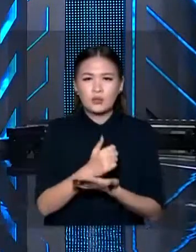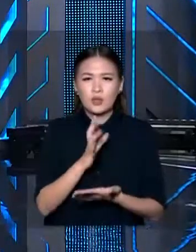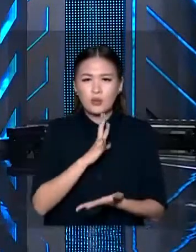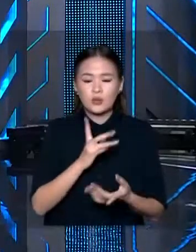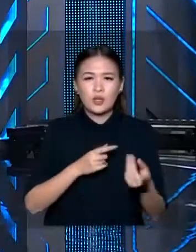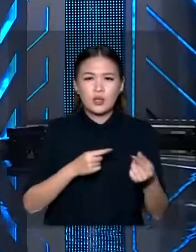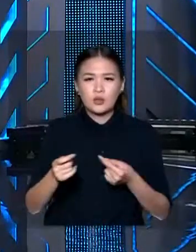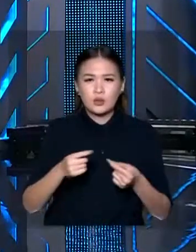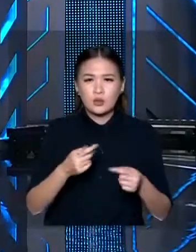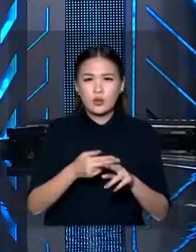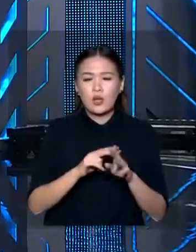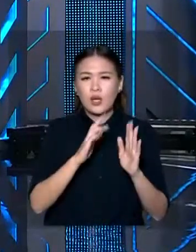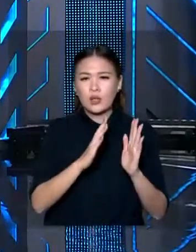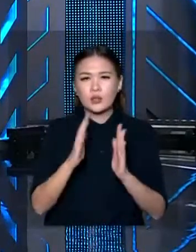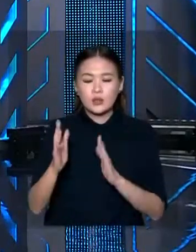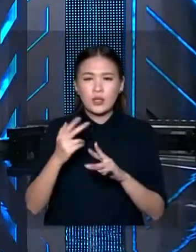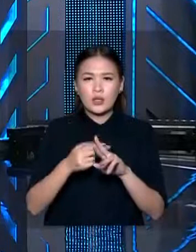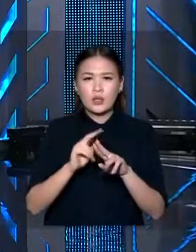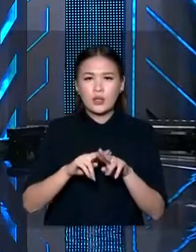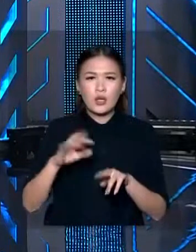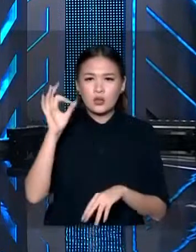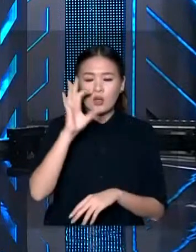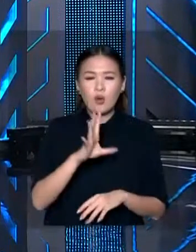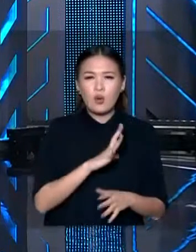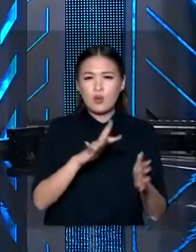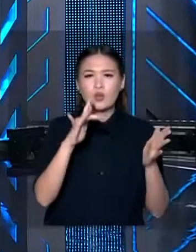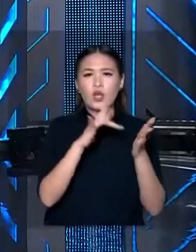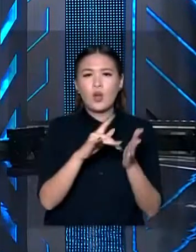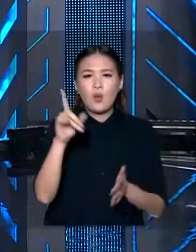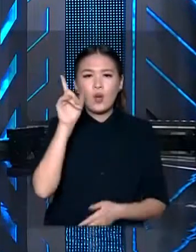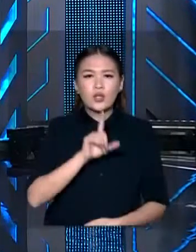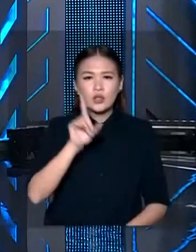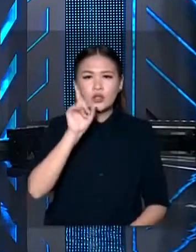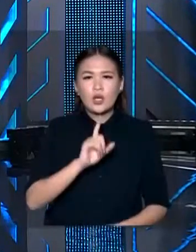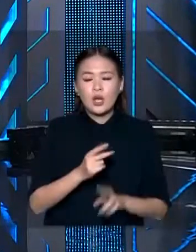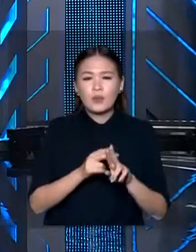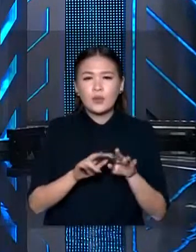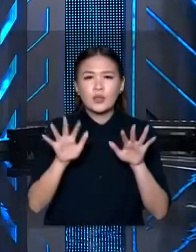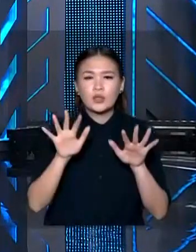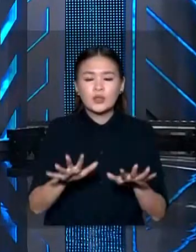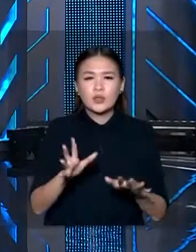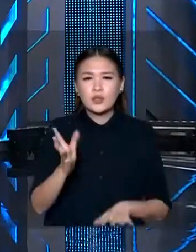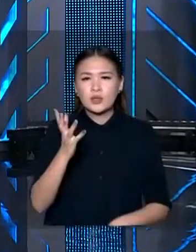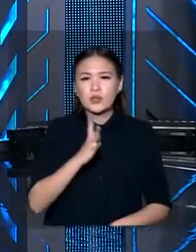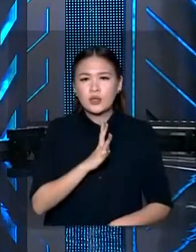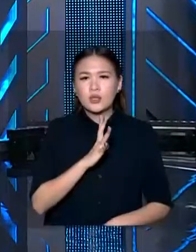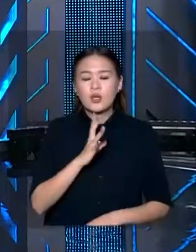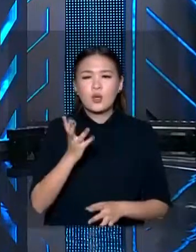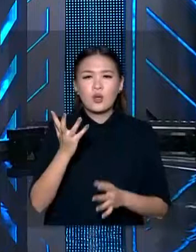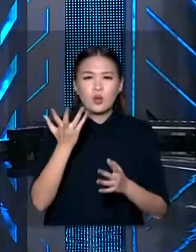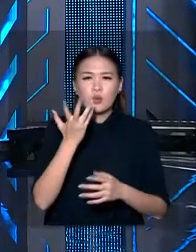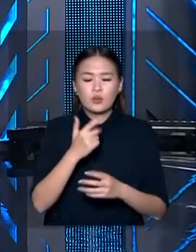талқысына салынады. Сонымен қатар өңірлерде дағдарыс орталықтармен уақытша бейімдеу мекемелерінің санын көбейту жоспарланып